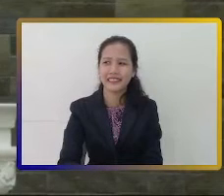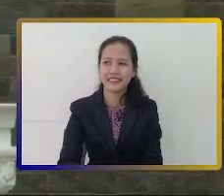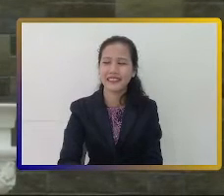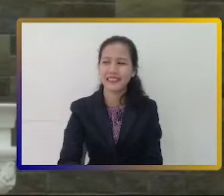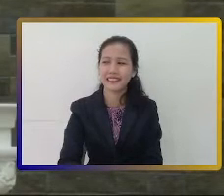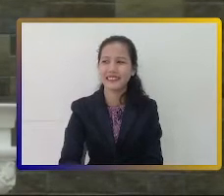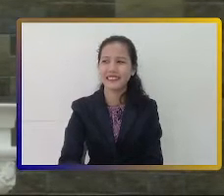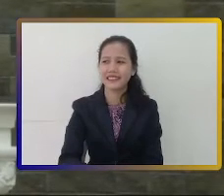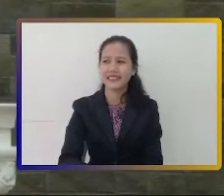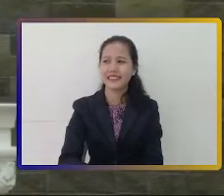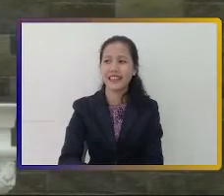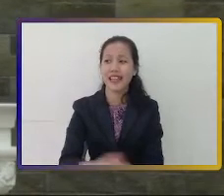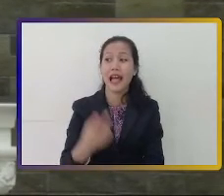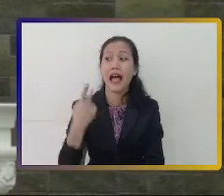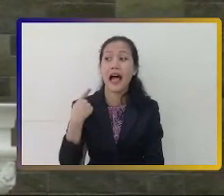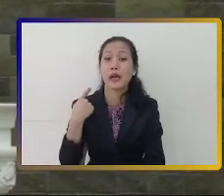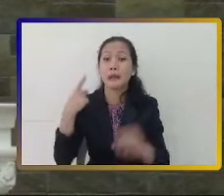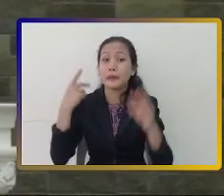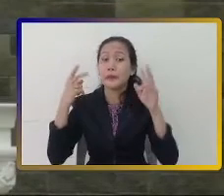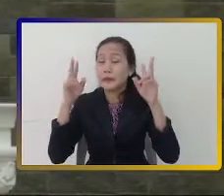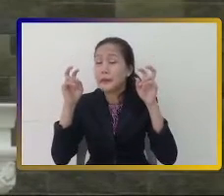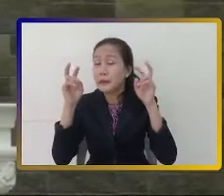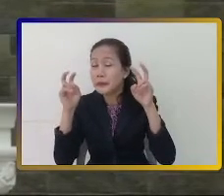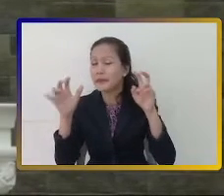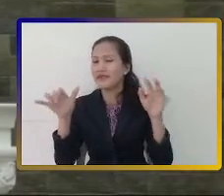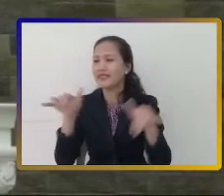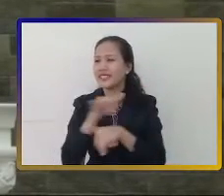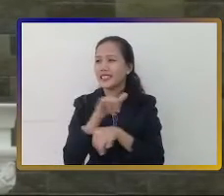nagkaroon po ako ng mga so-called symptoms.